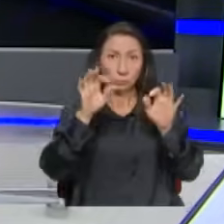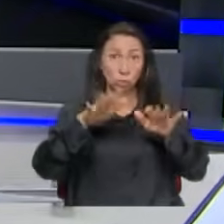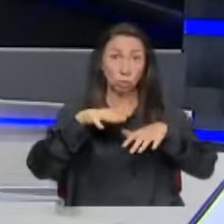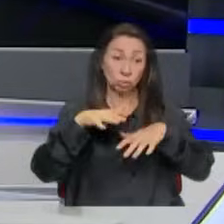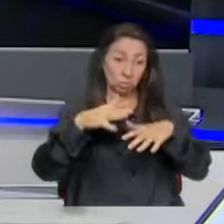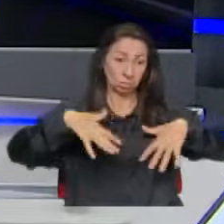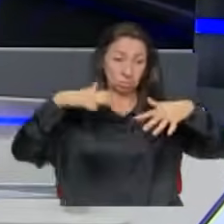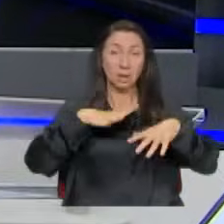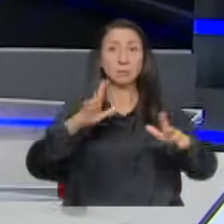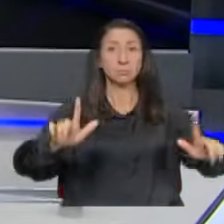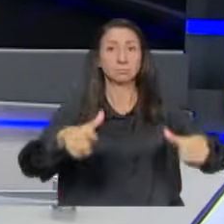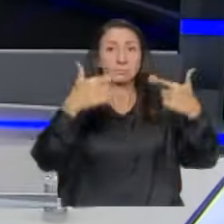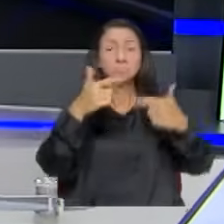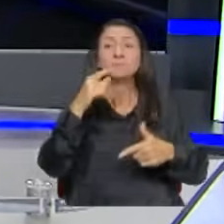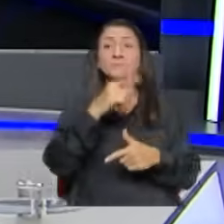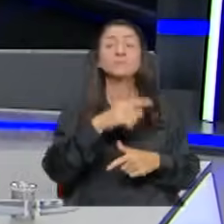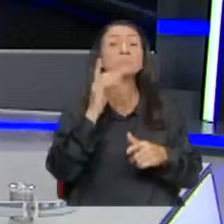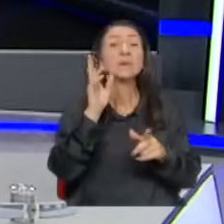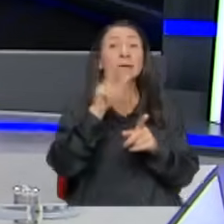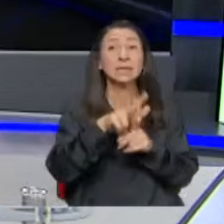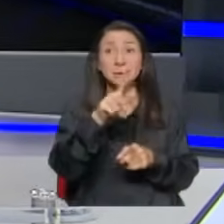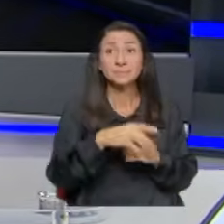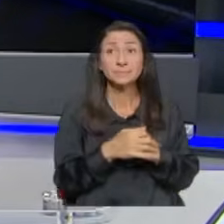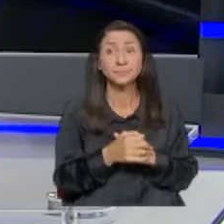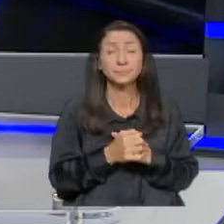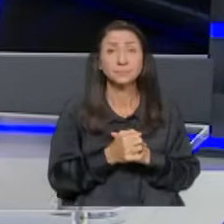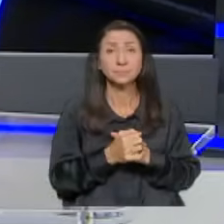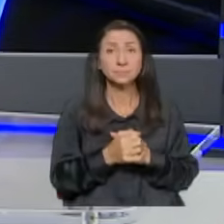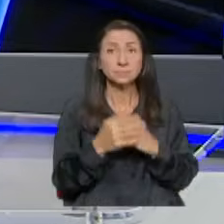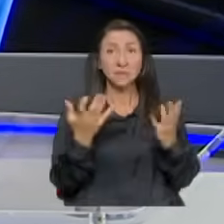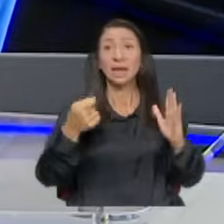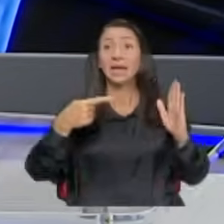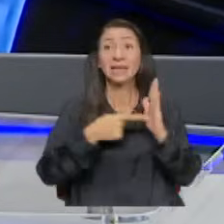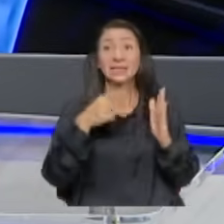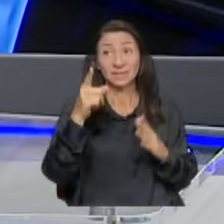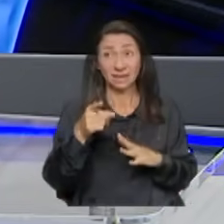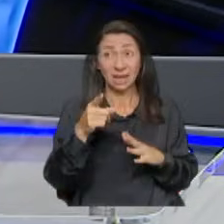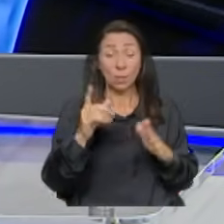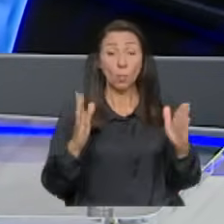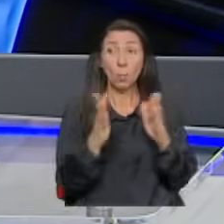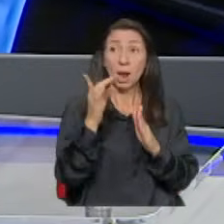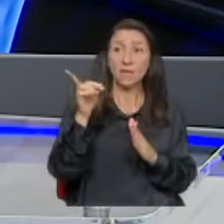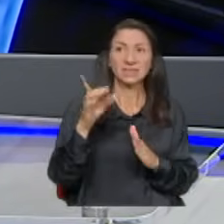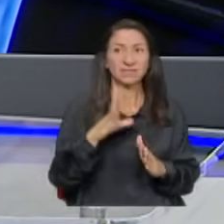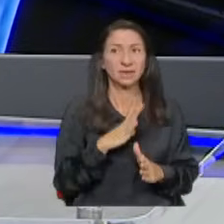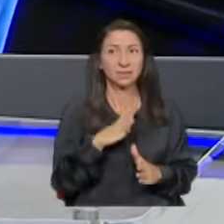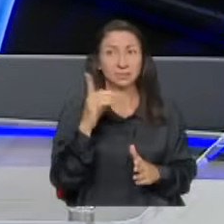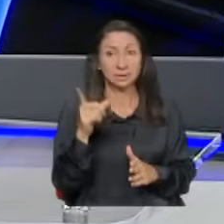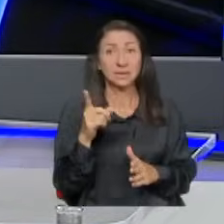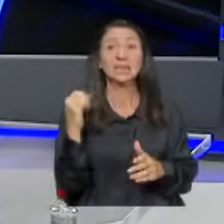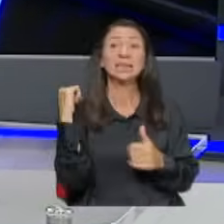uzaktan bağlandı temel atma törenine katıldı ve hedefinde muhalefet partisi vardı